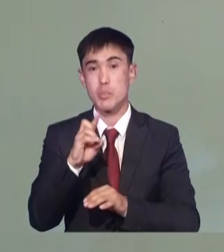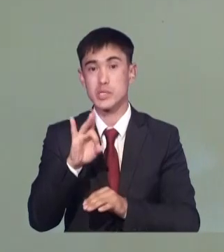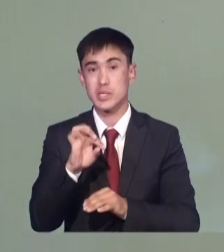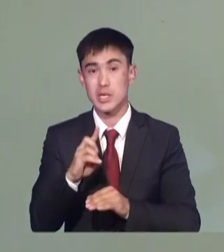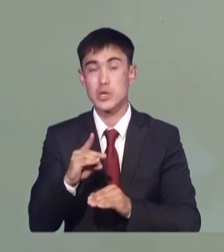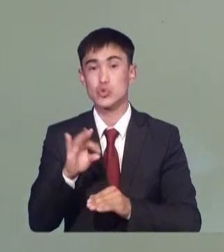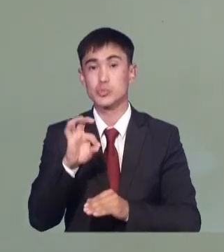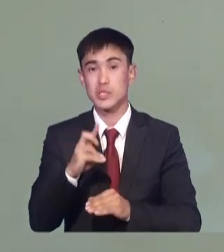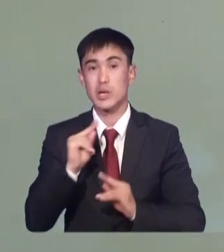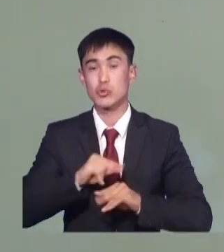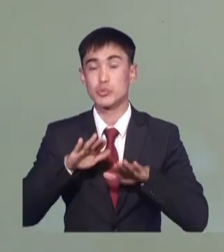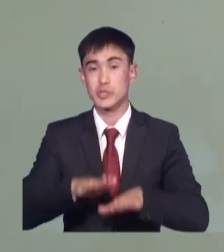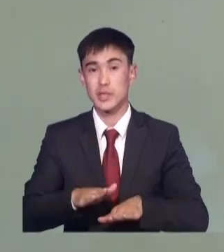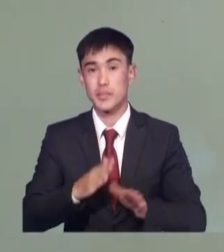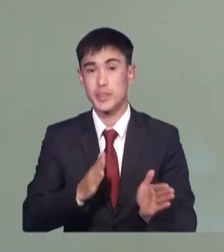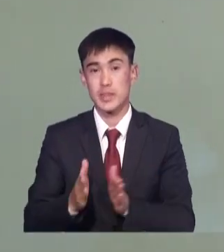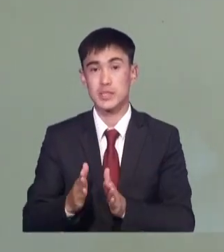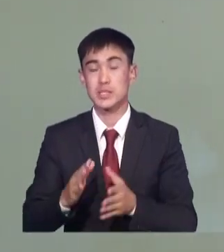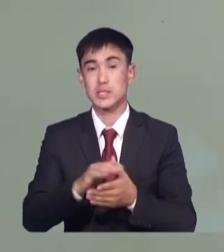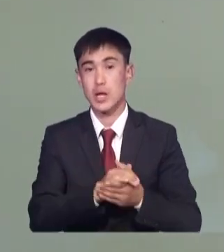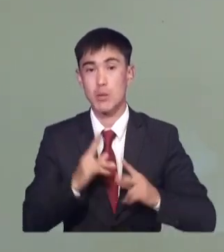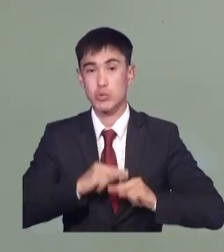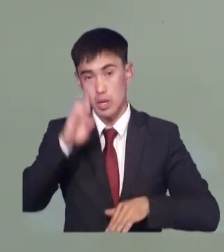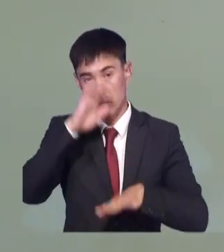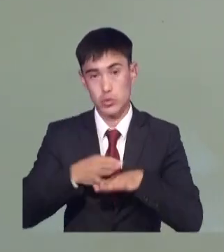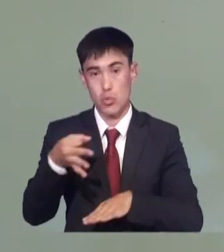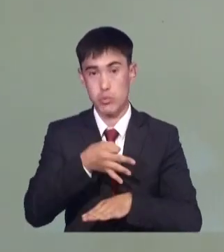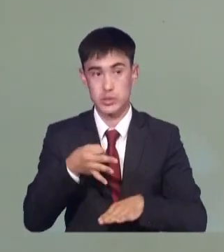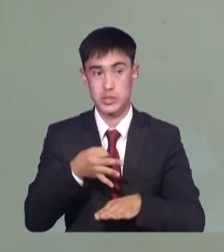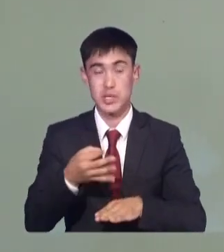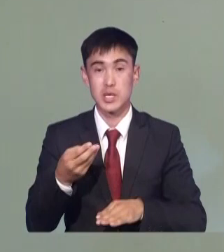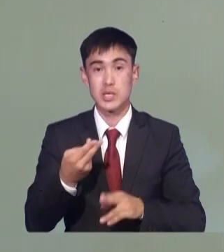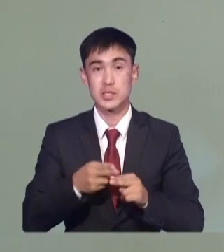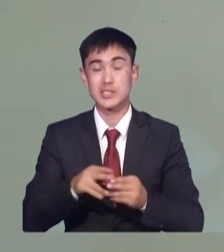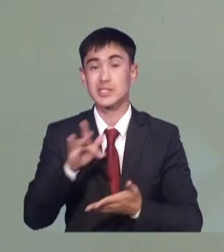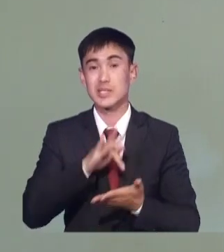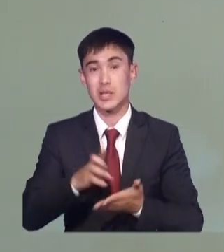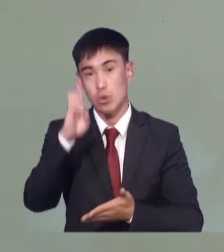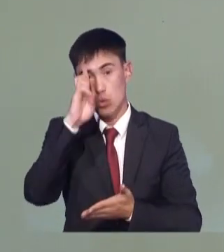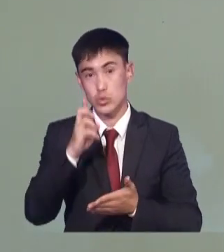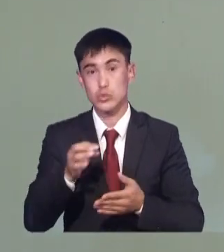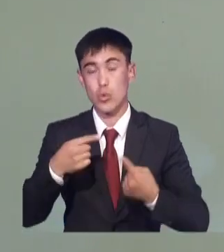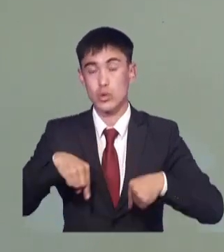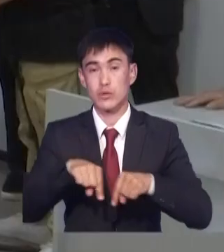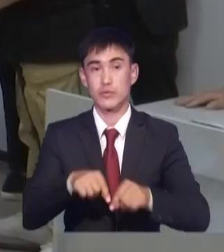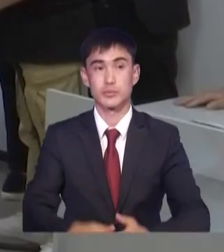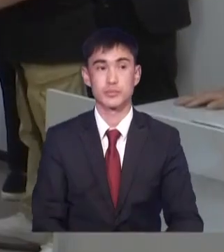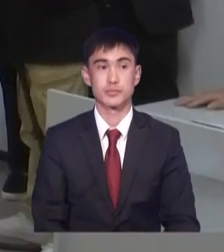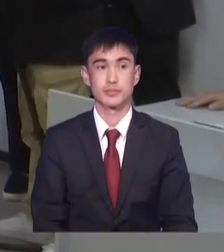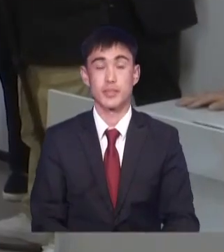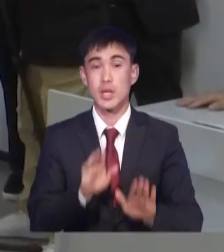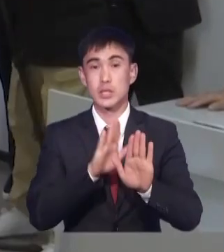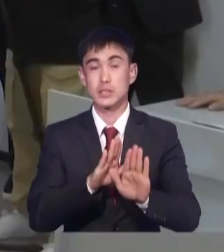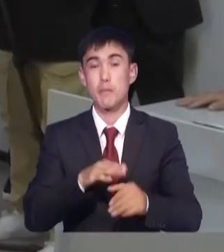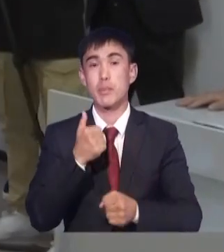места. При этом необходима системная и слаженная работа акимата области, заинтересованных центральных государственных органов.